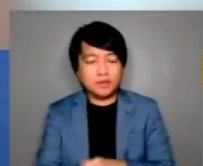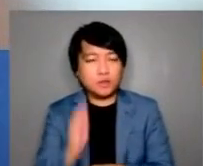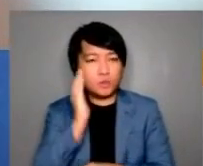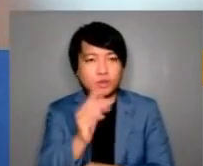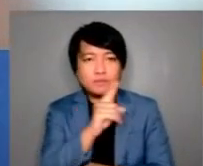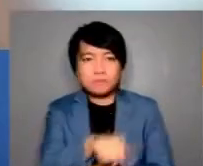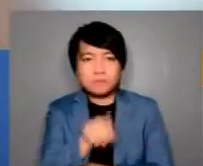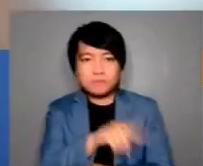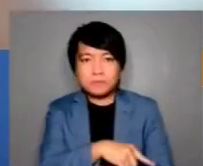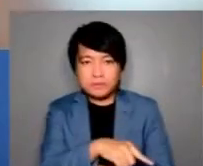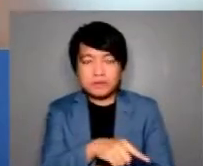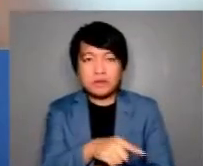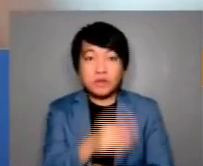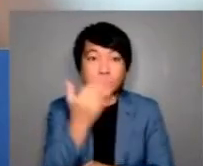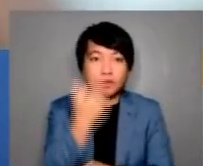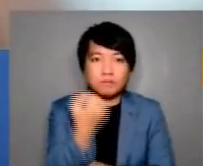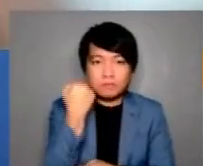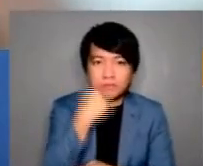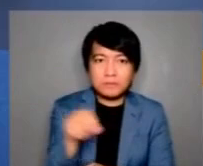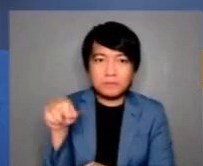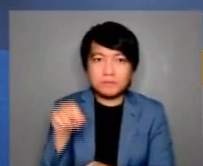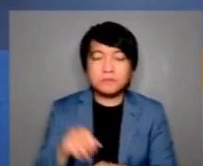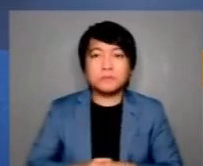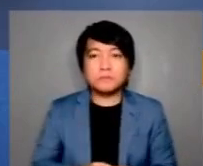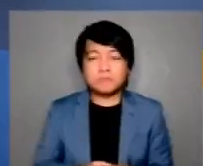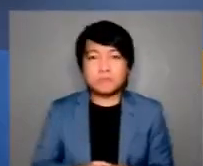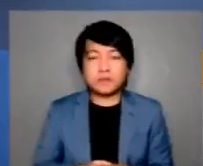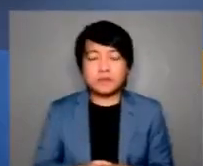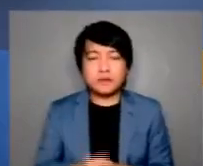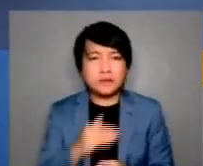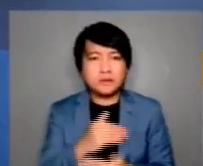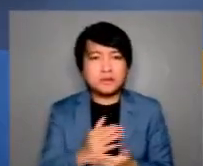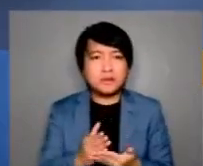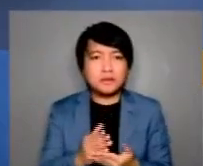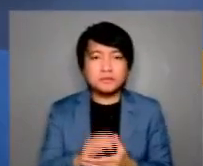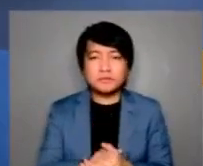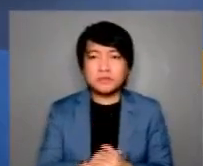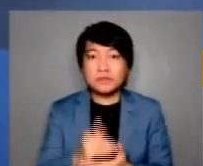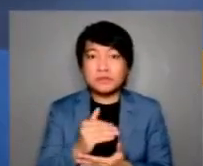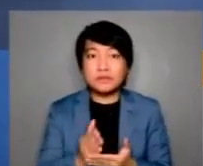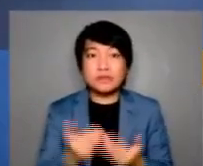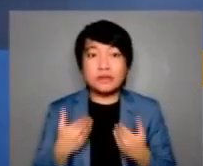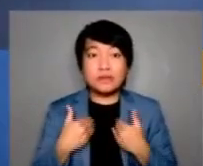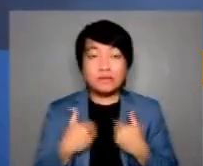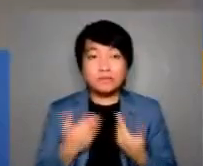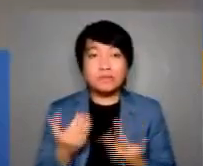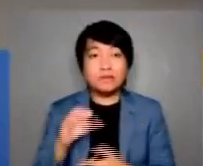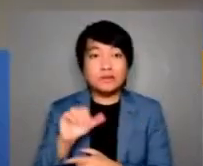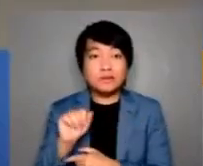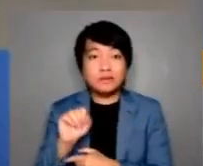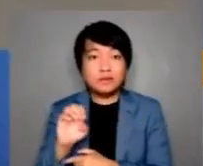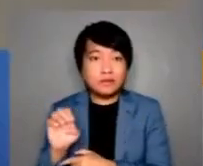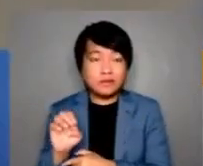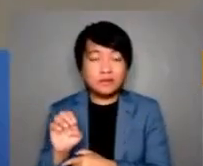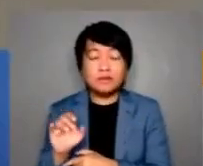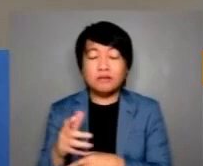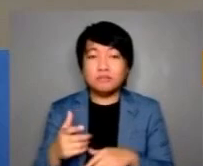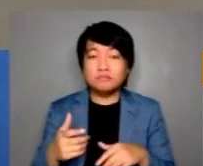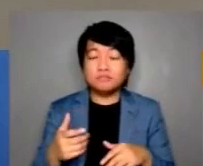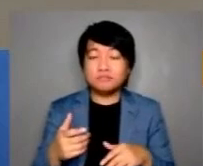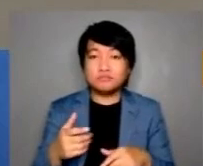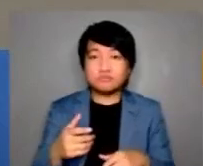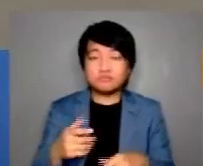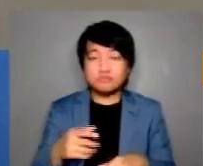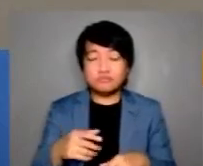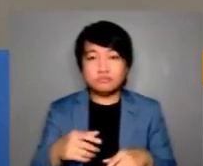offense subalit doon po sa mga nafile na Igan na mga ng mga kasong election offense at saka disqualification minarapat po ng inyong